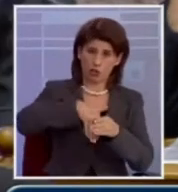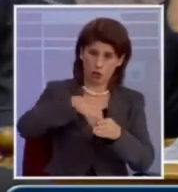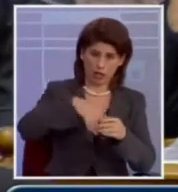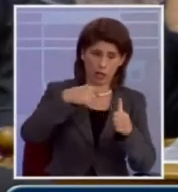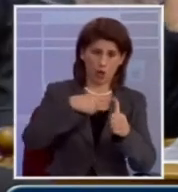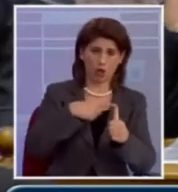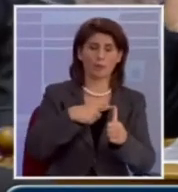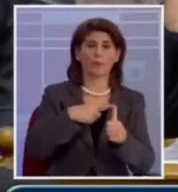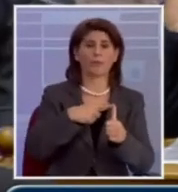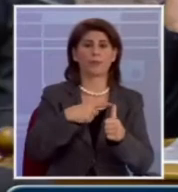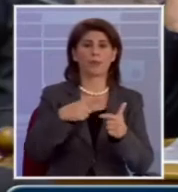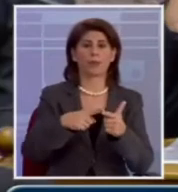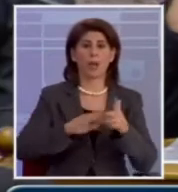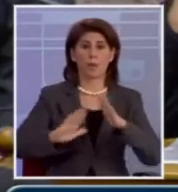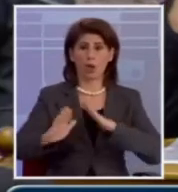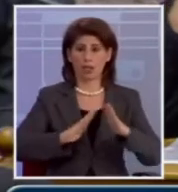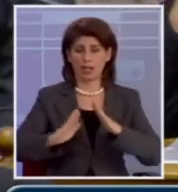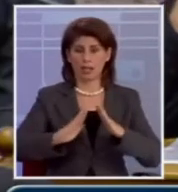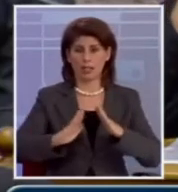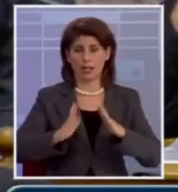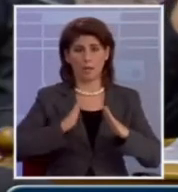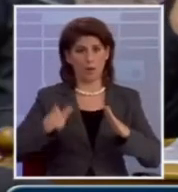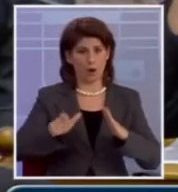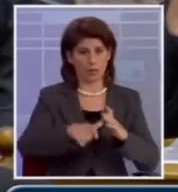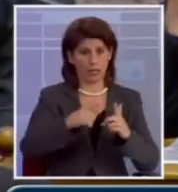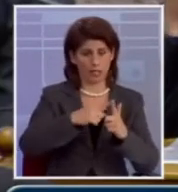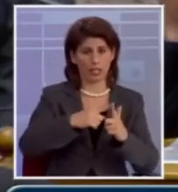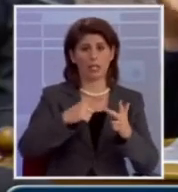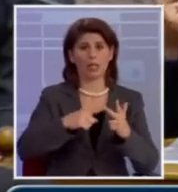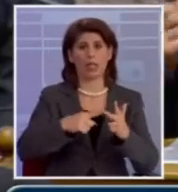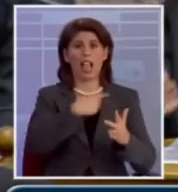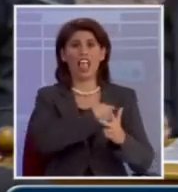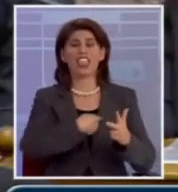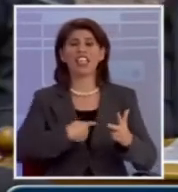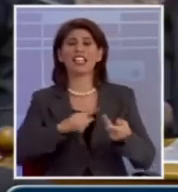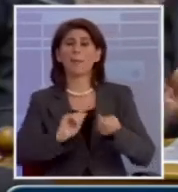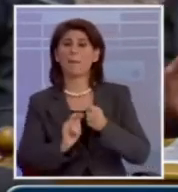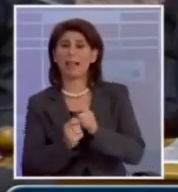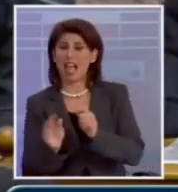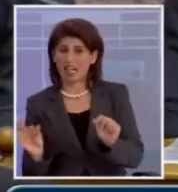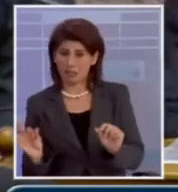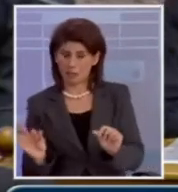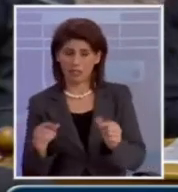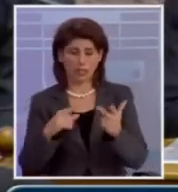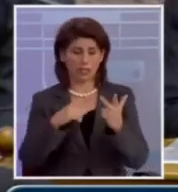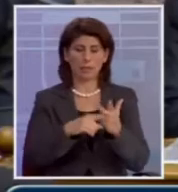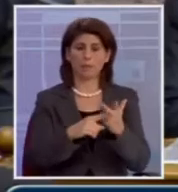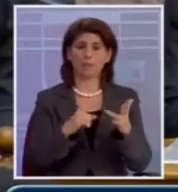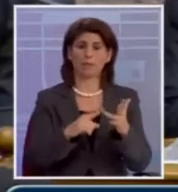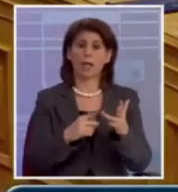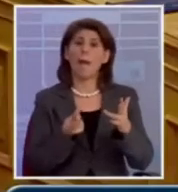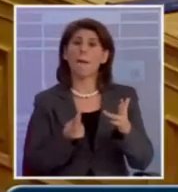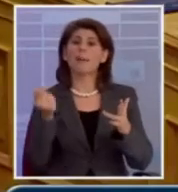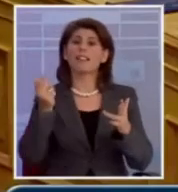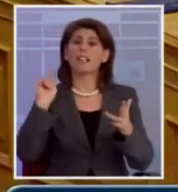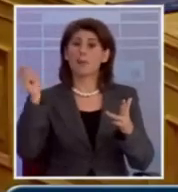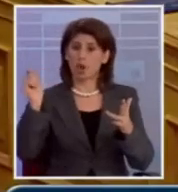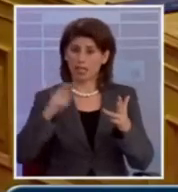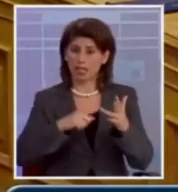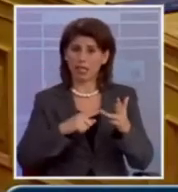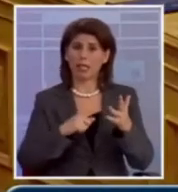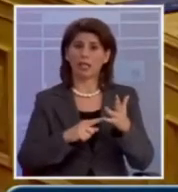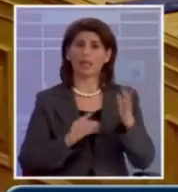εσωτερικών, της προστασίας του πολίτη, της διοικητικής μεταρρύθμισης, της μεταναστευτικής πολιτικής